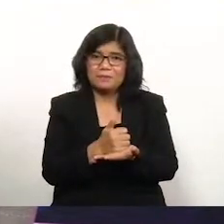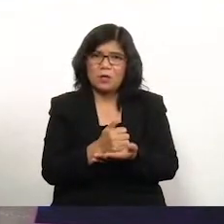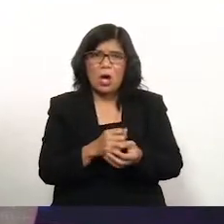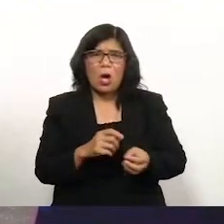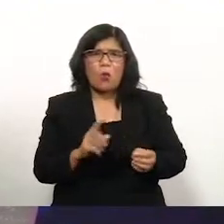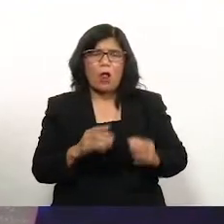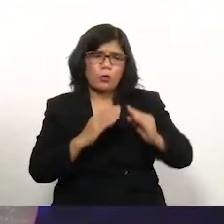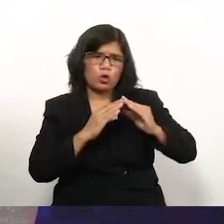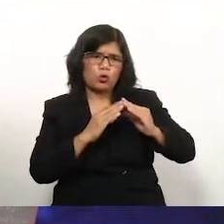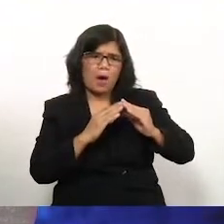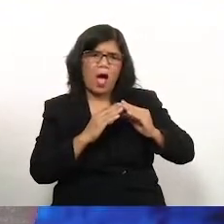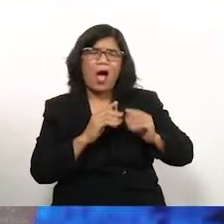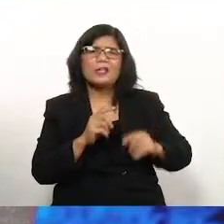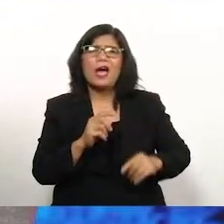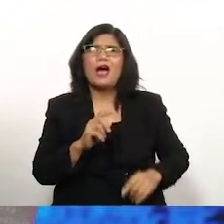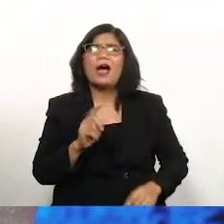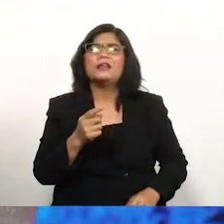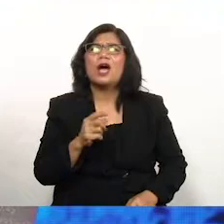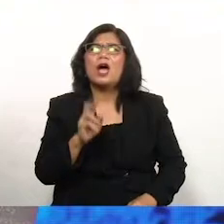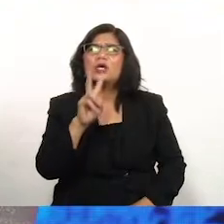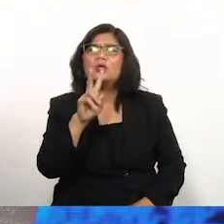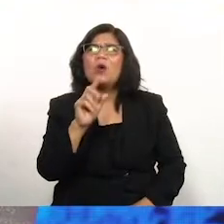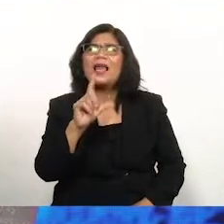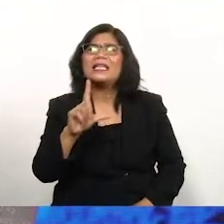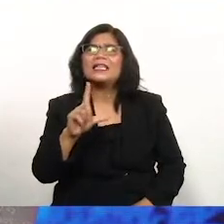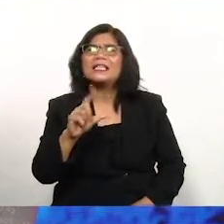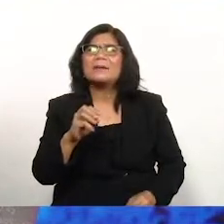Hai walaupun di rumah Sehatnya ada dua liter beras